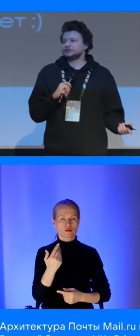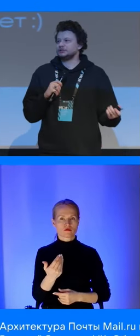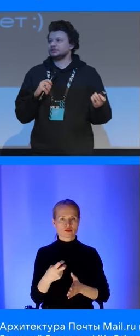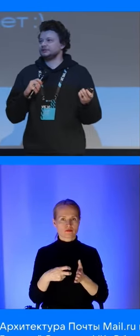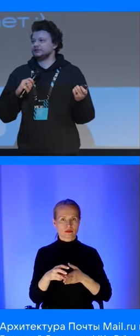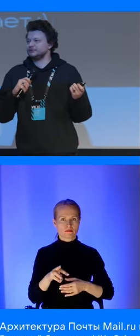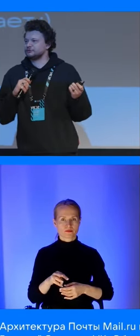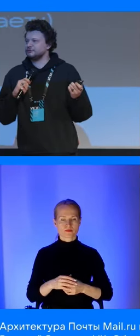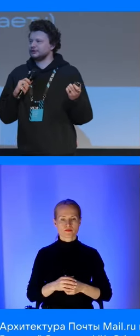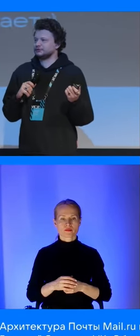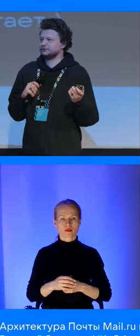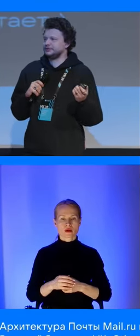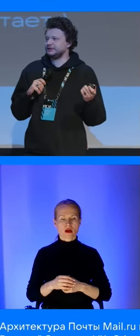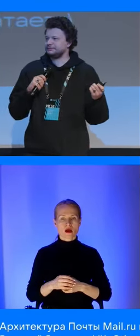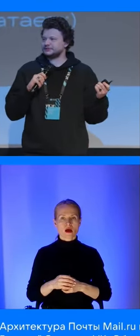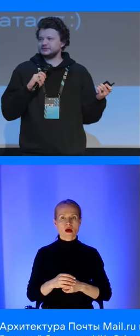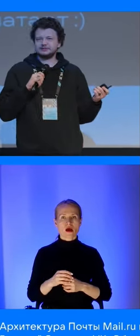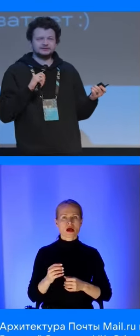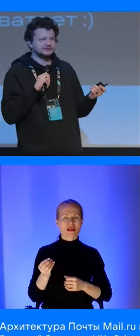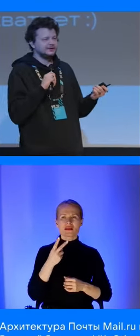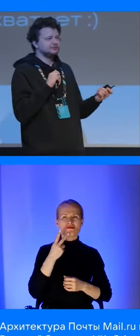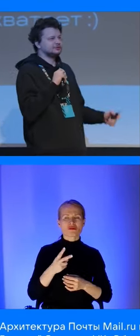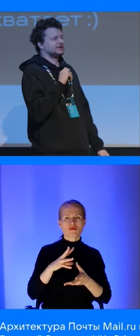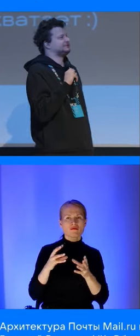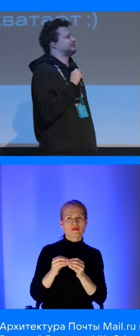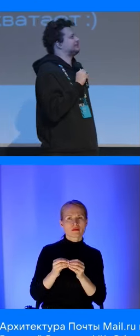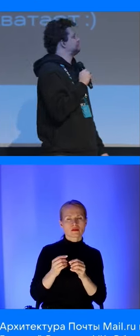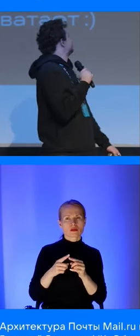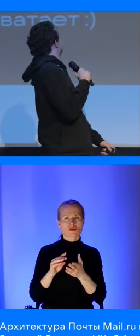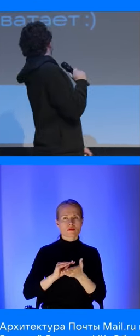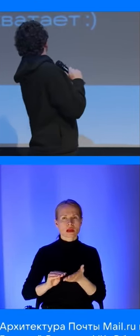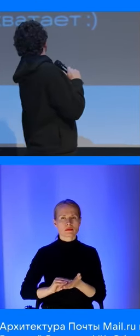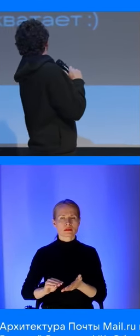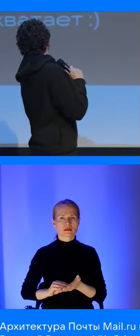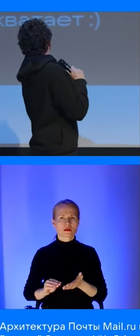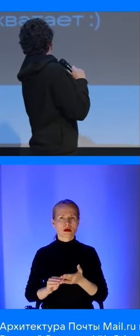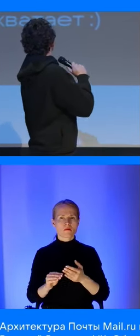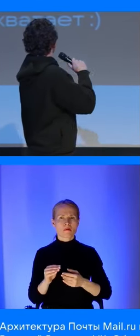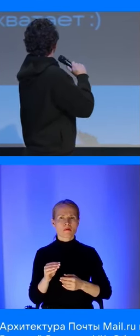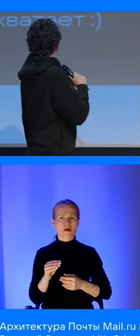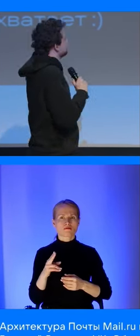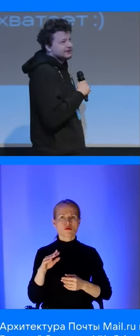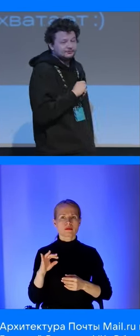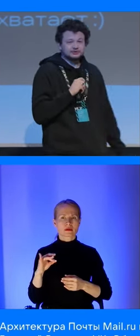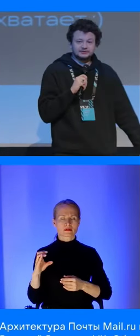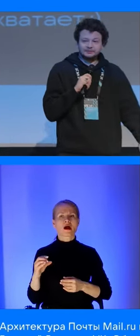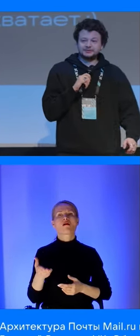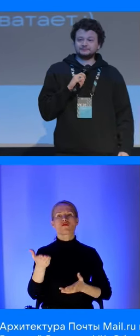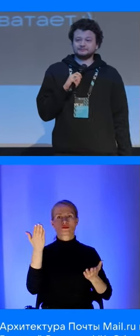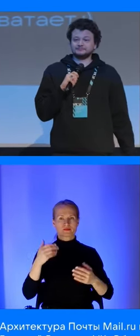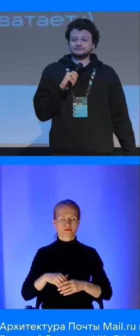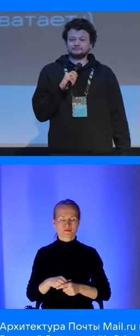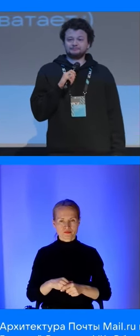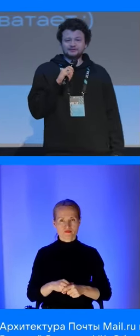Идем дальше. Я не вижу выводы, которые у меня написаны там, но, скорее всего, там про Postgres. А, у меня есть подсказка здесь. Вот, в